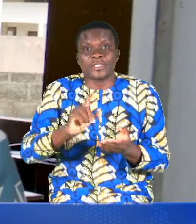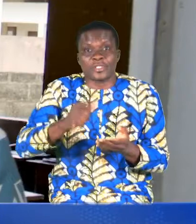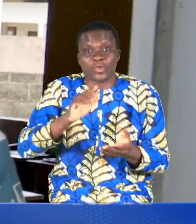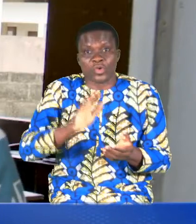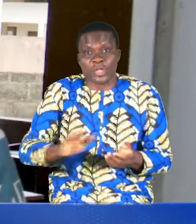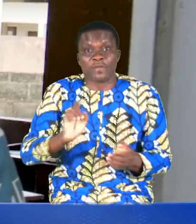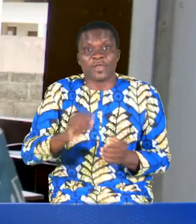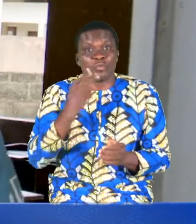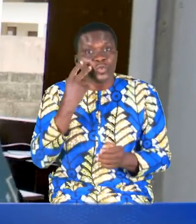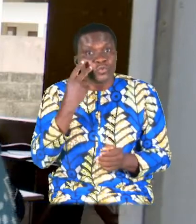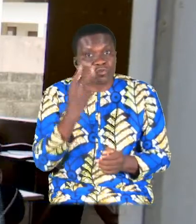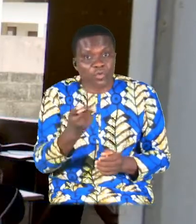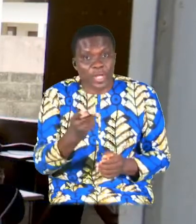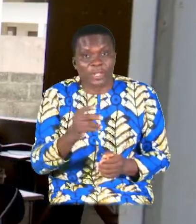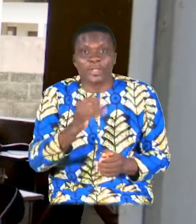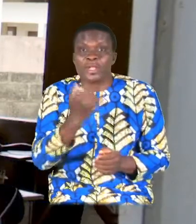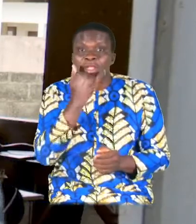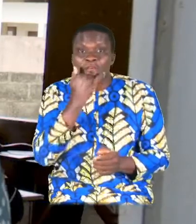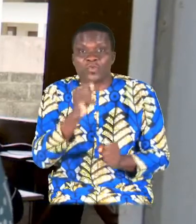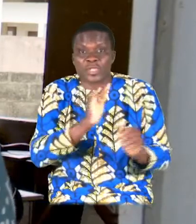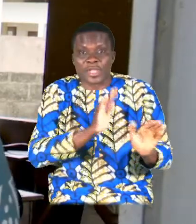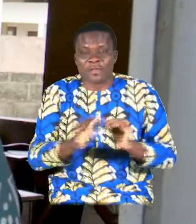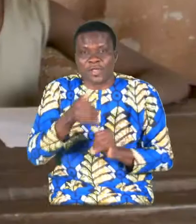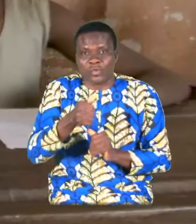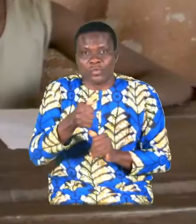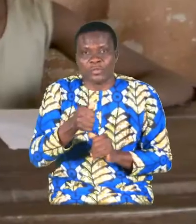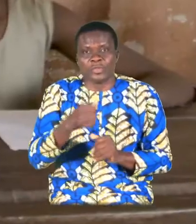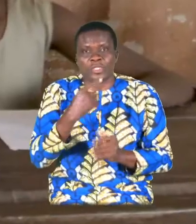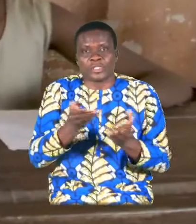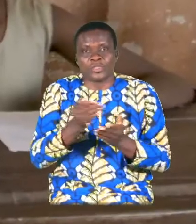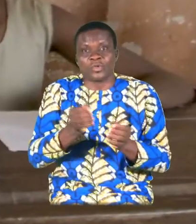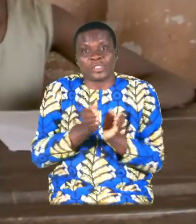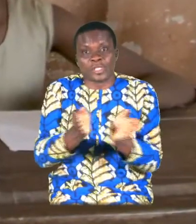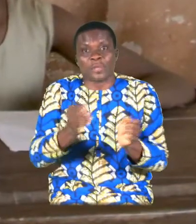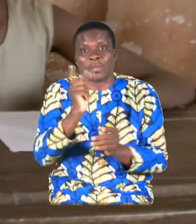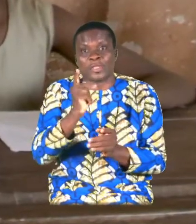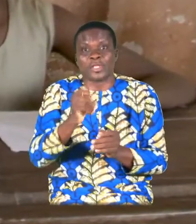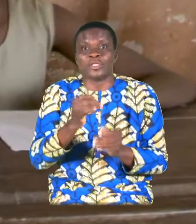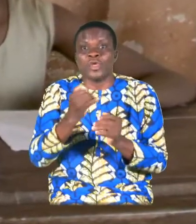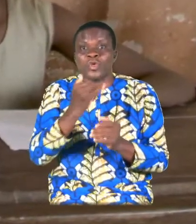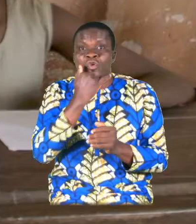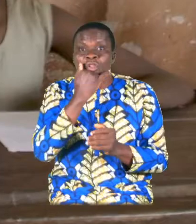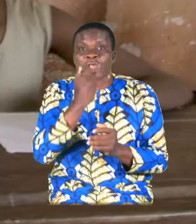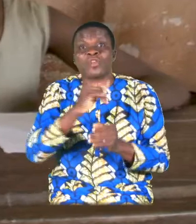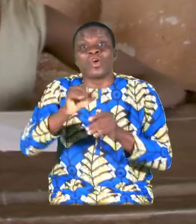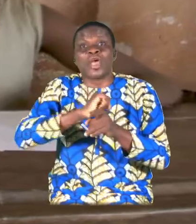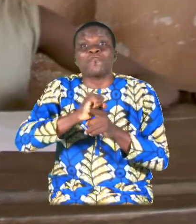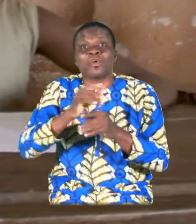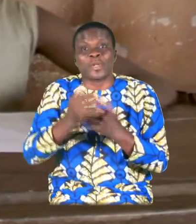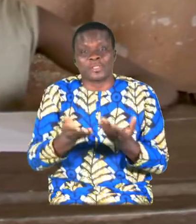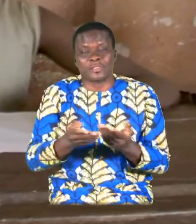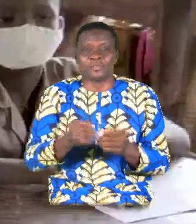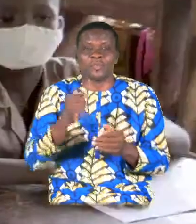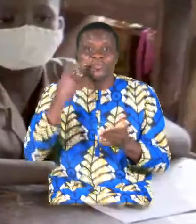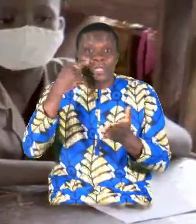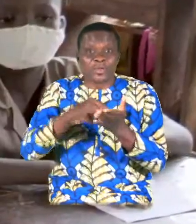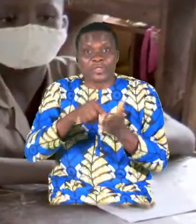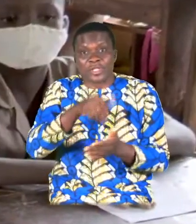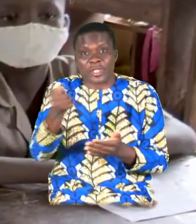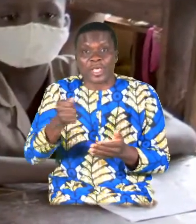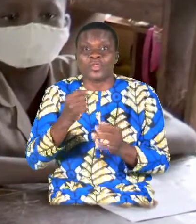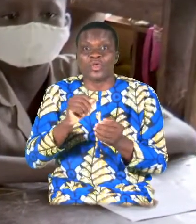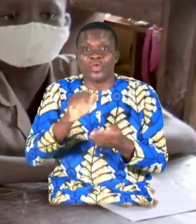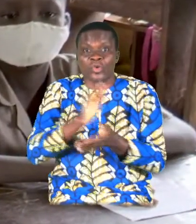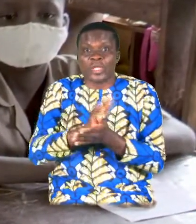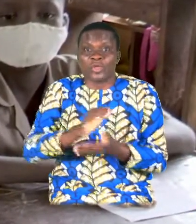puisse voir l'erreur qu'il a commise, puisque on dit généralement en pédagogie que l'erreur est formatrice. Dans d'autres écoles, vous allez constater que les copies